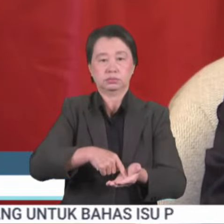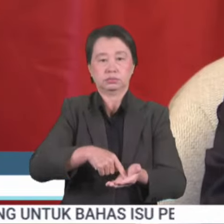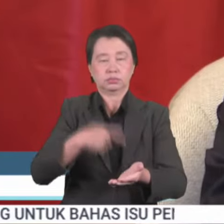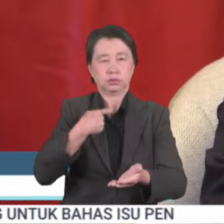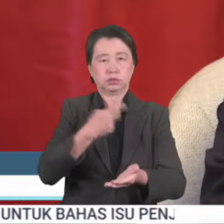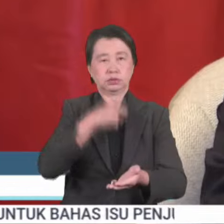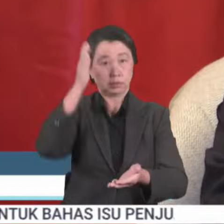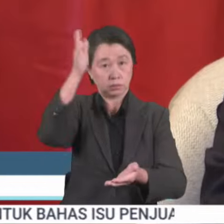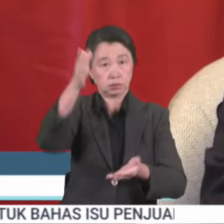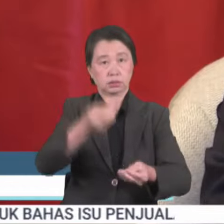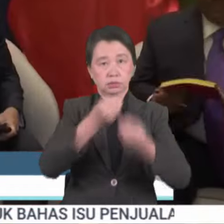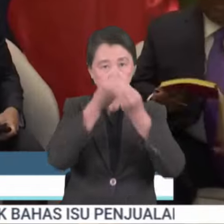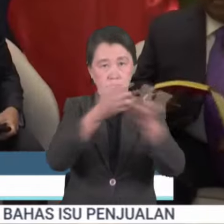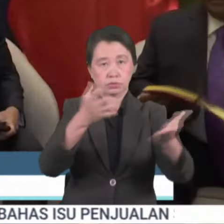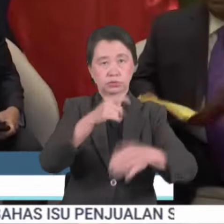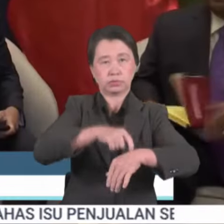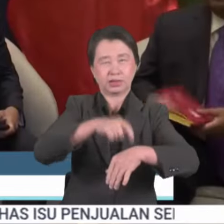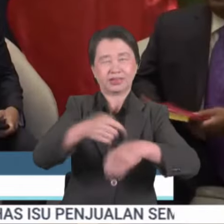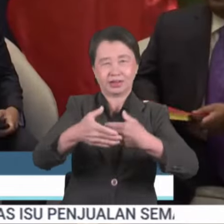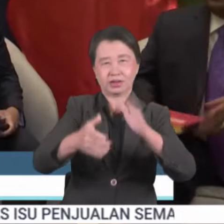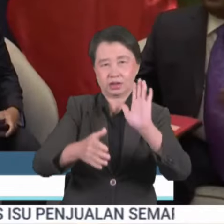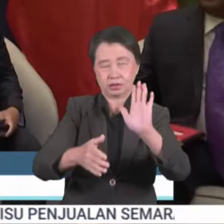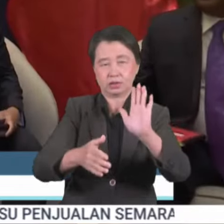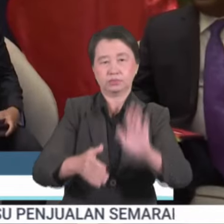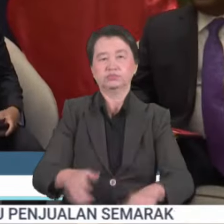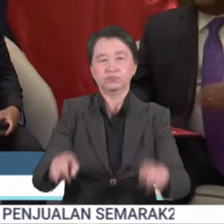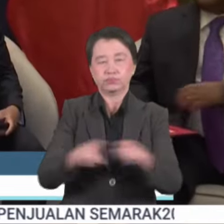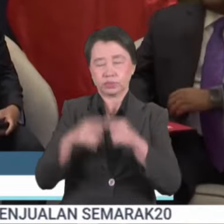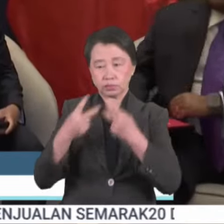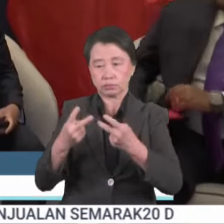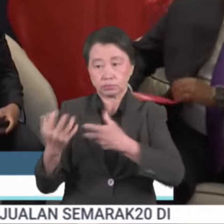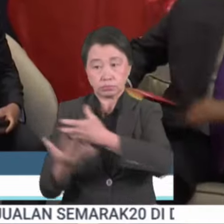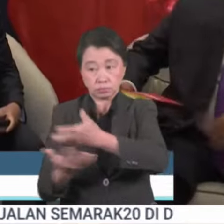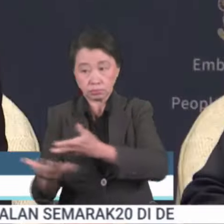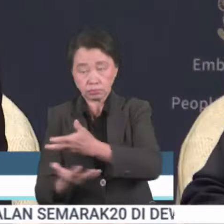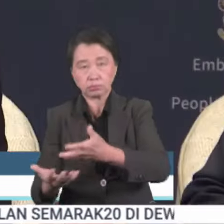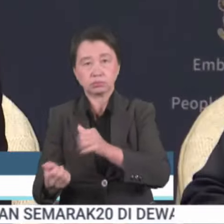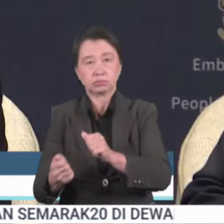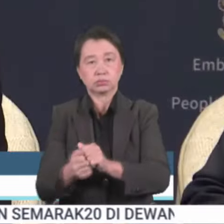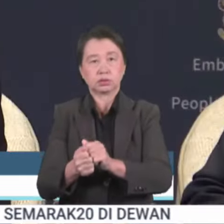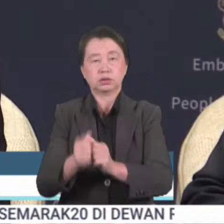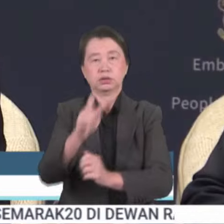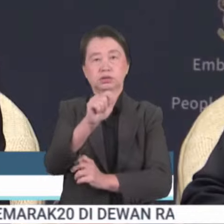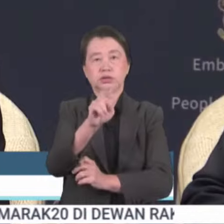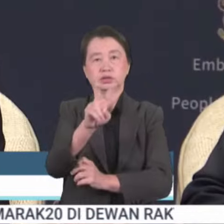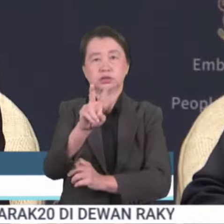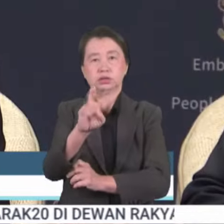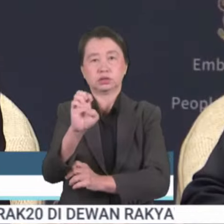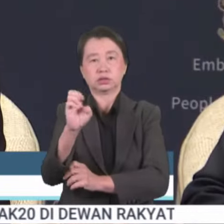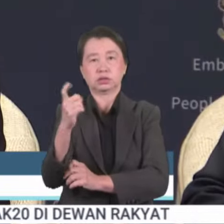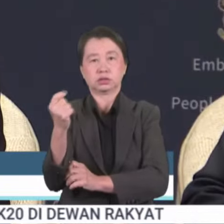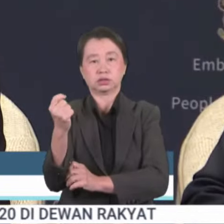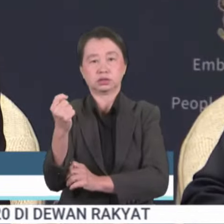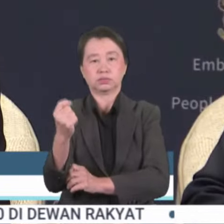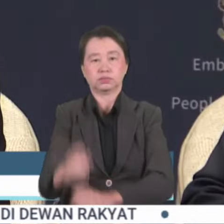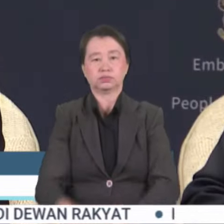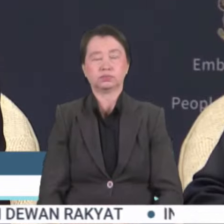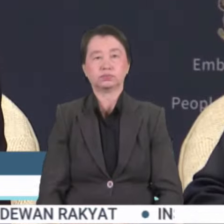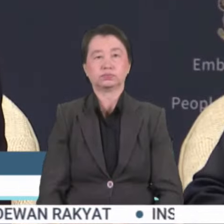umumkan bila dalam masa terdekat. Turut diperhalusi kolaborasi dalam sektor TVET.